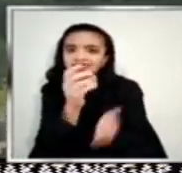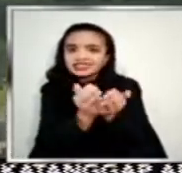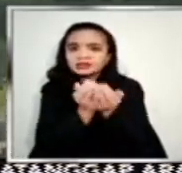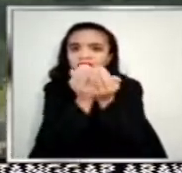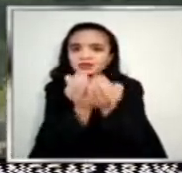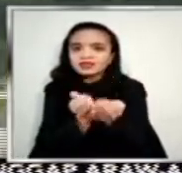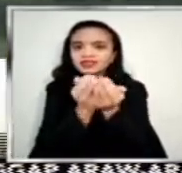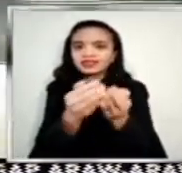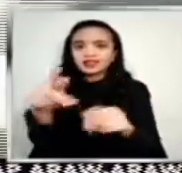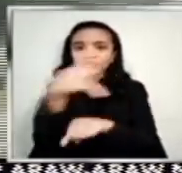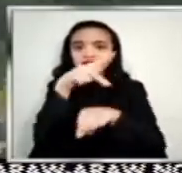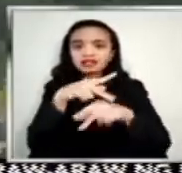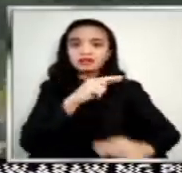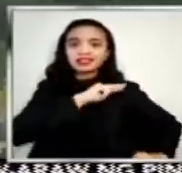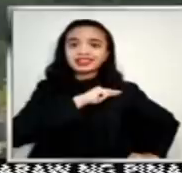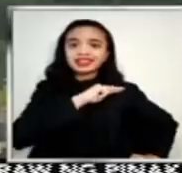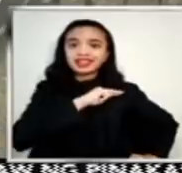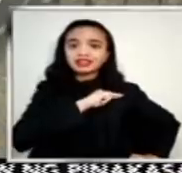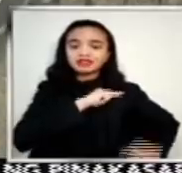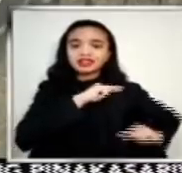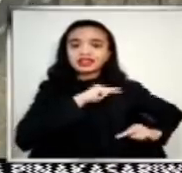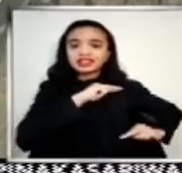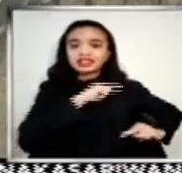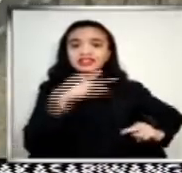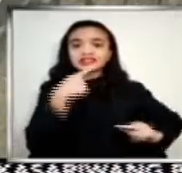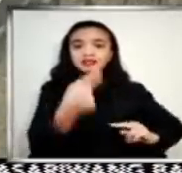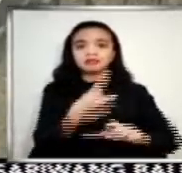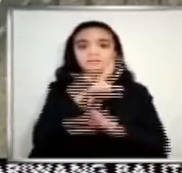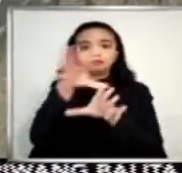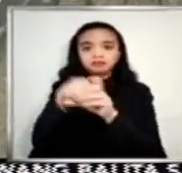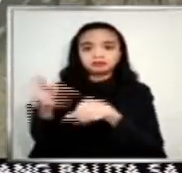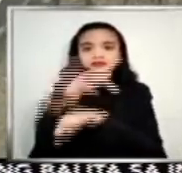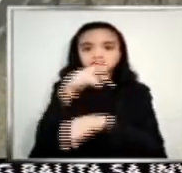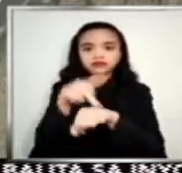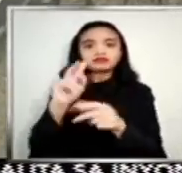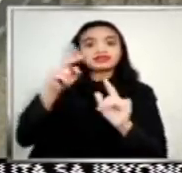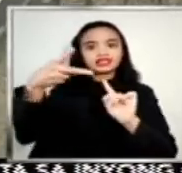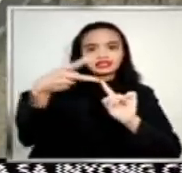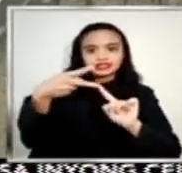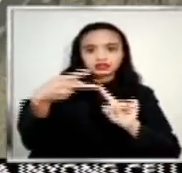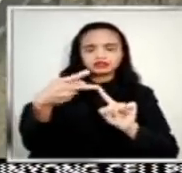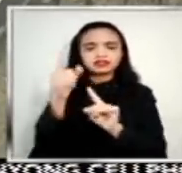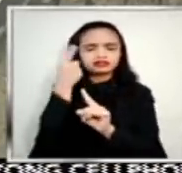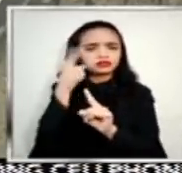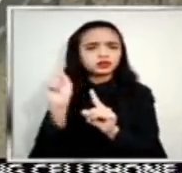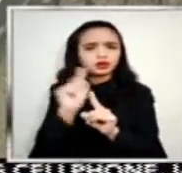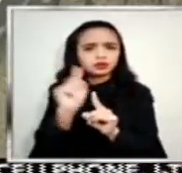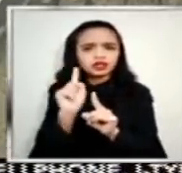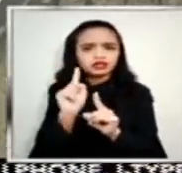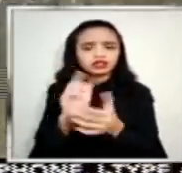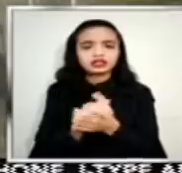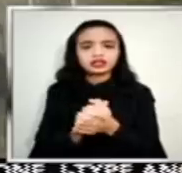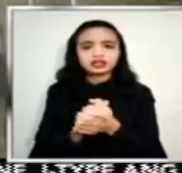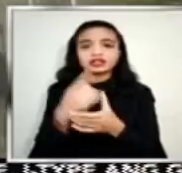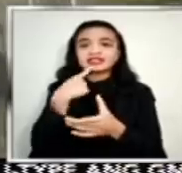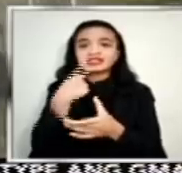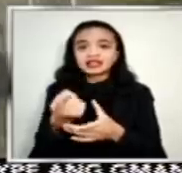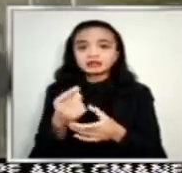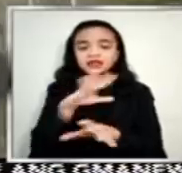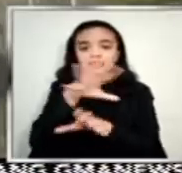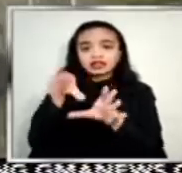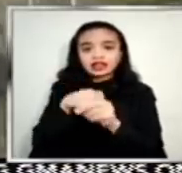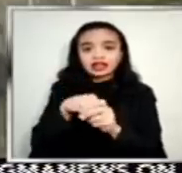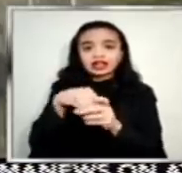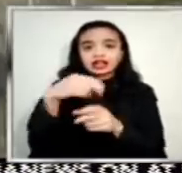sa lugar na sakop daw ng Pilipinas. At pangalawa, para sa pagdedeklarang bahagi ng Hainan Province ang